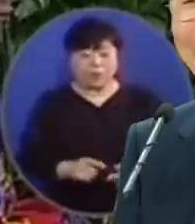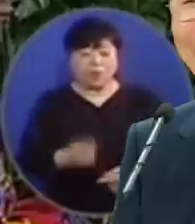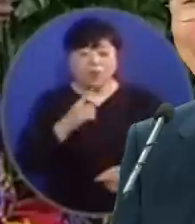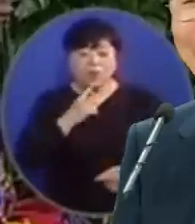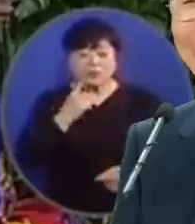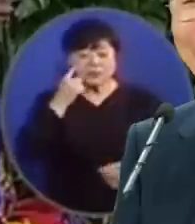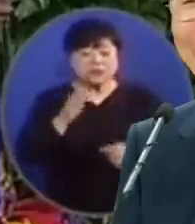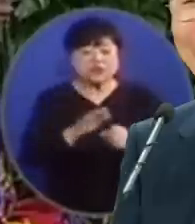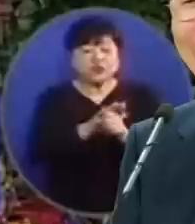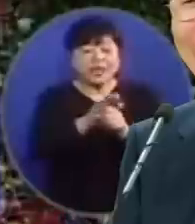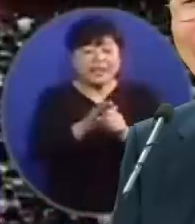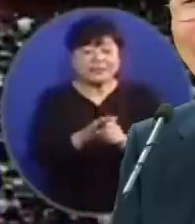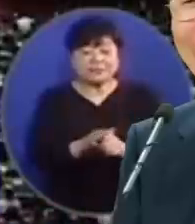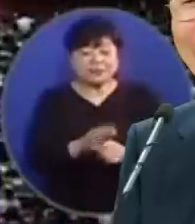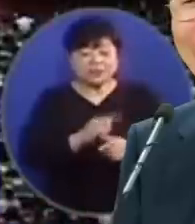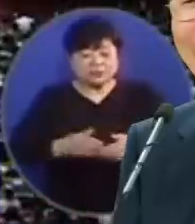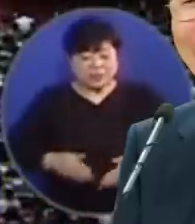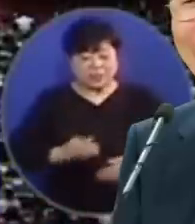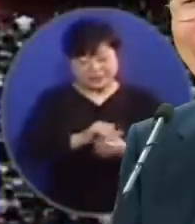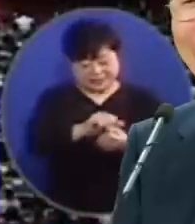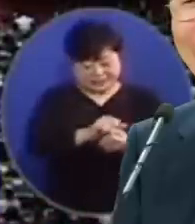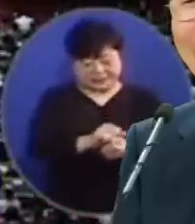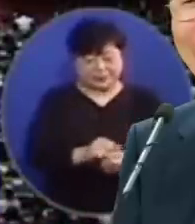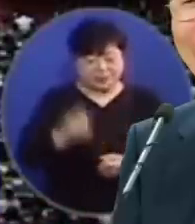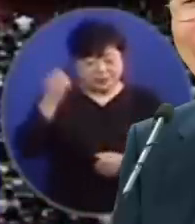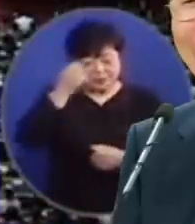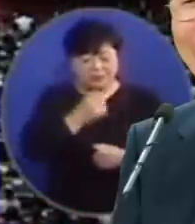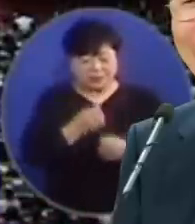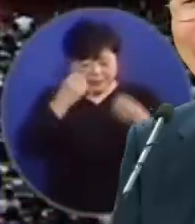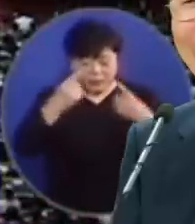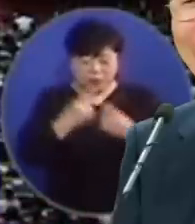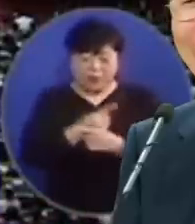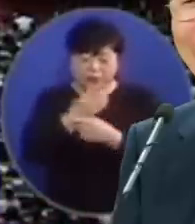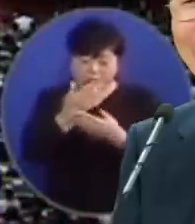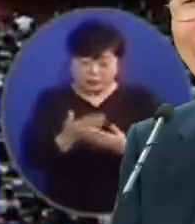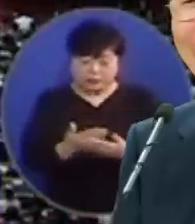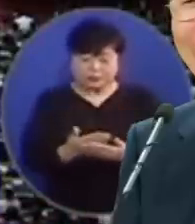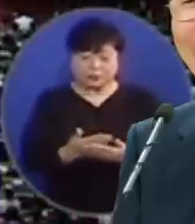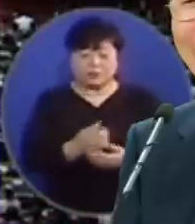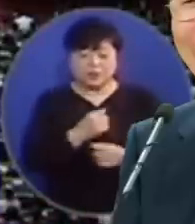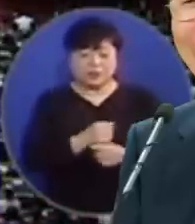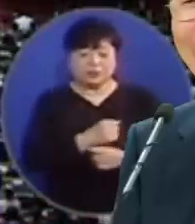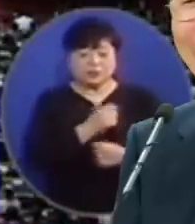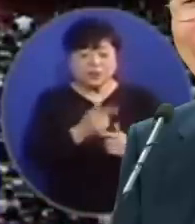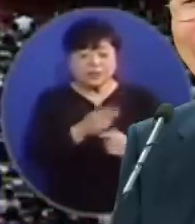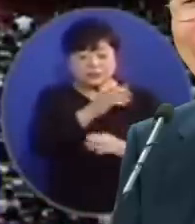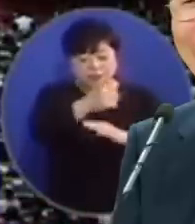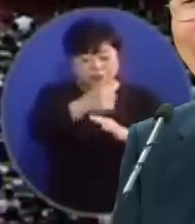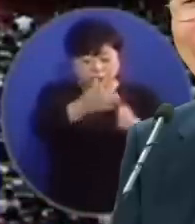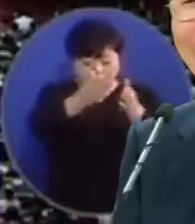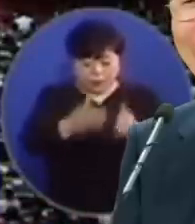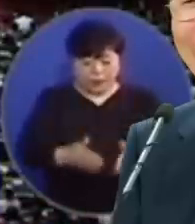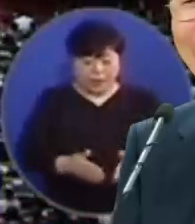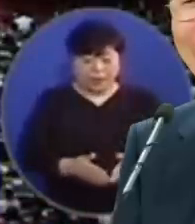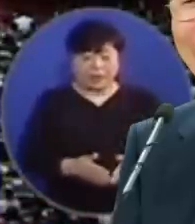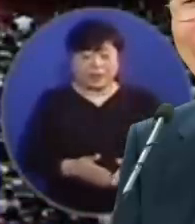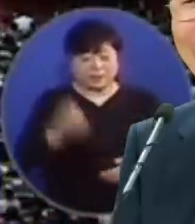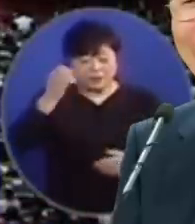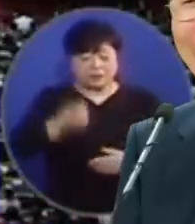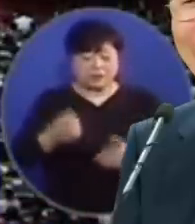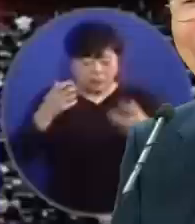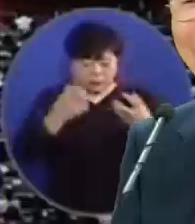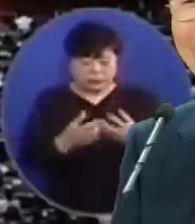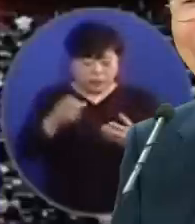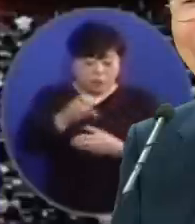오직 그의 긍휼하심을 따라 중생의 씻음과 성령의 새롭게 하심을 하였나니 우리 주 예수 그리스도로 말미암아 우리에게 그 성령을